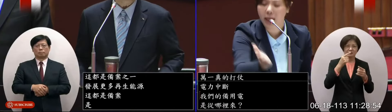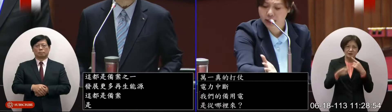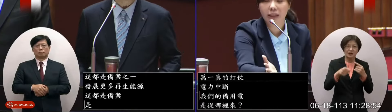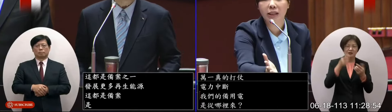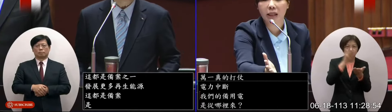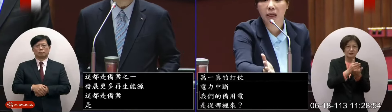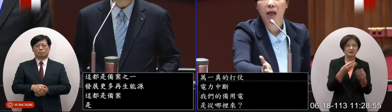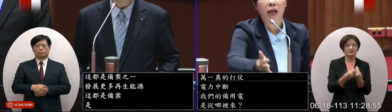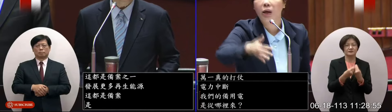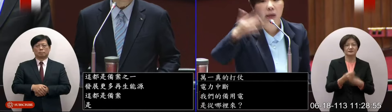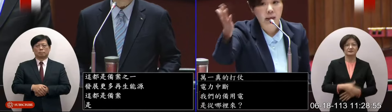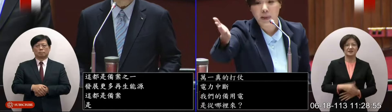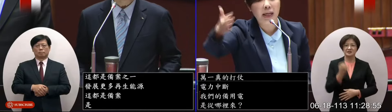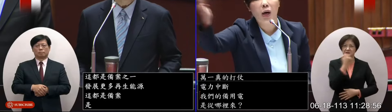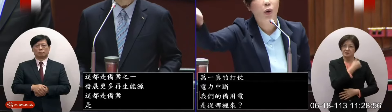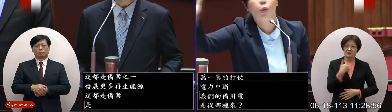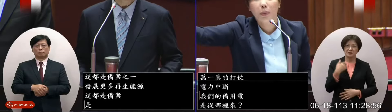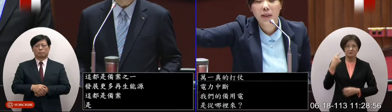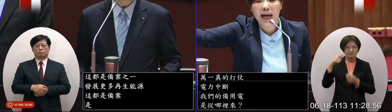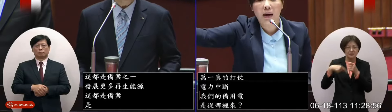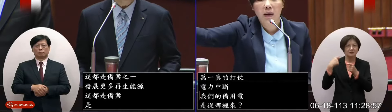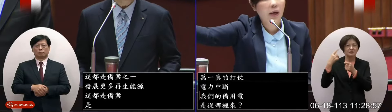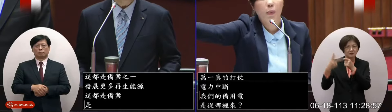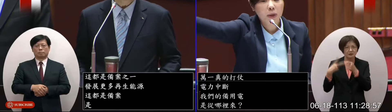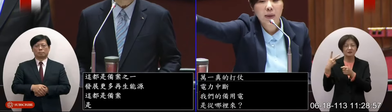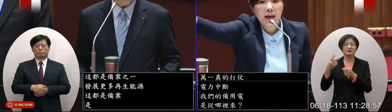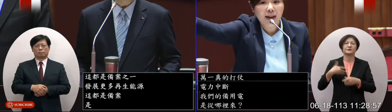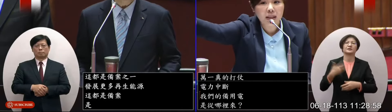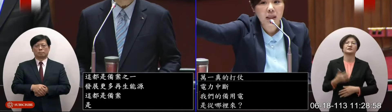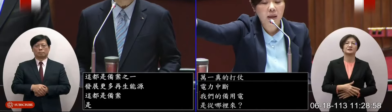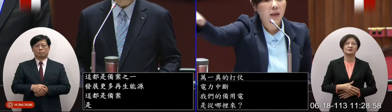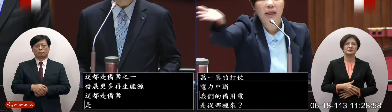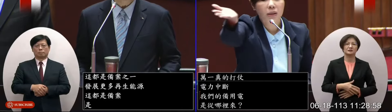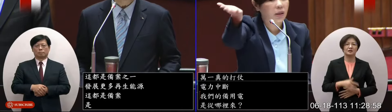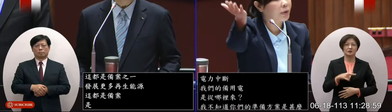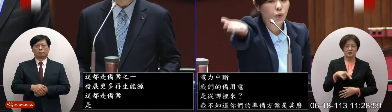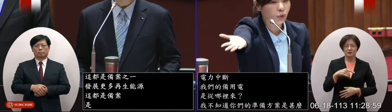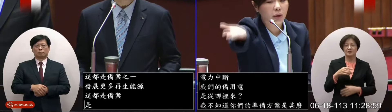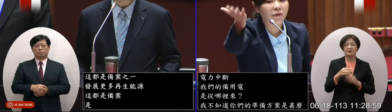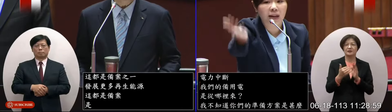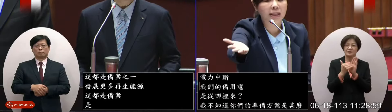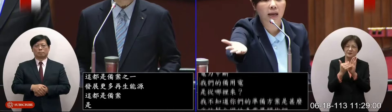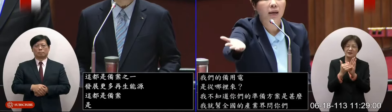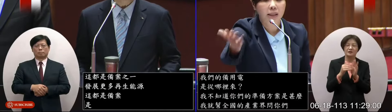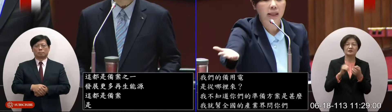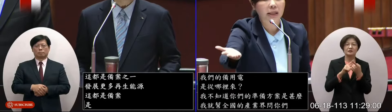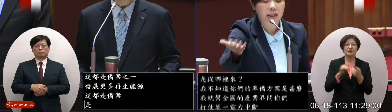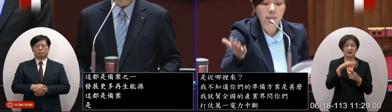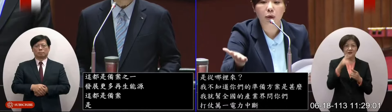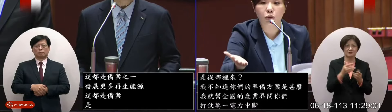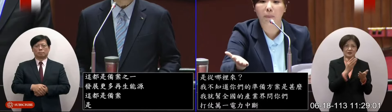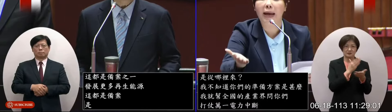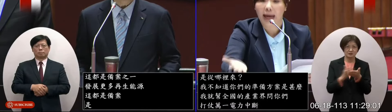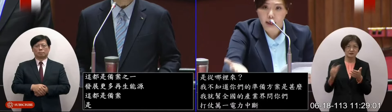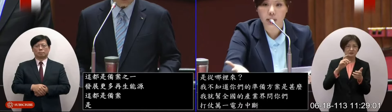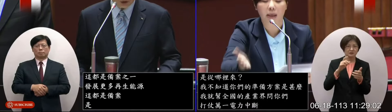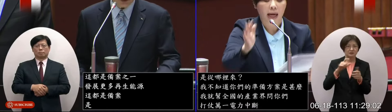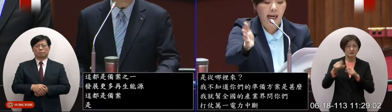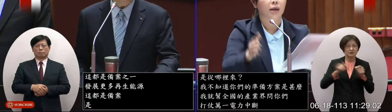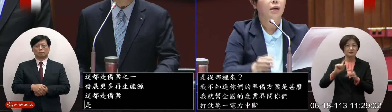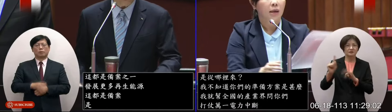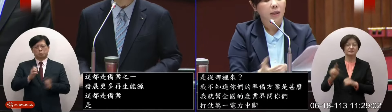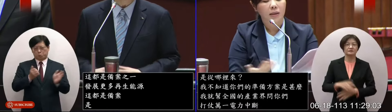后，它有可能是进程，它有可能明年后年，我不知道，但我不希望它发生。但是你们解决的方向显然是还没有准备好